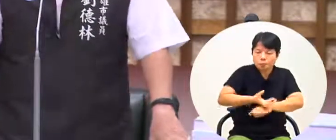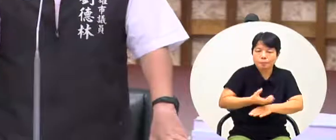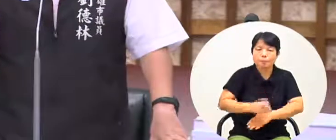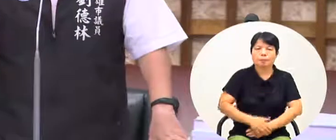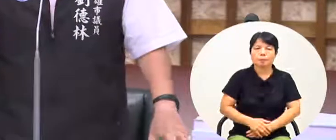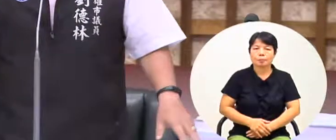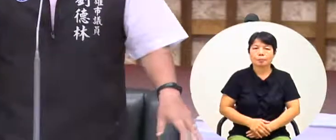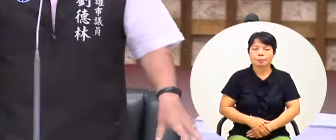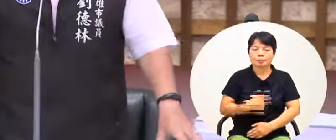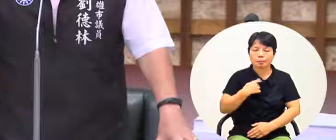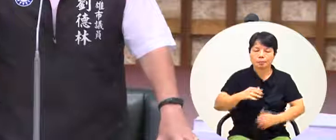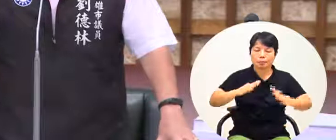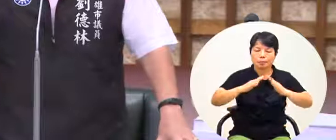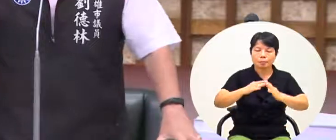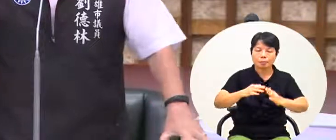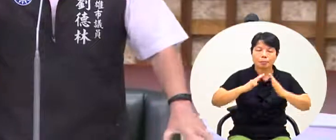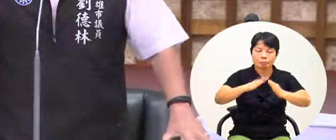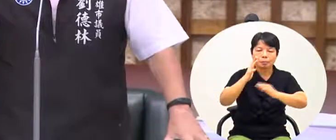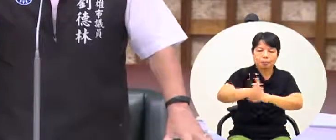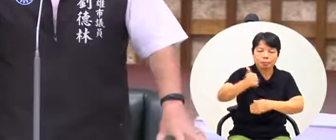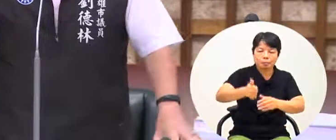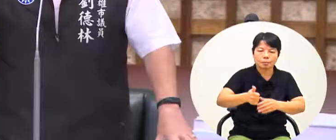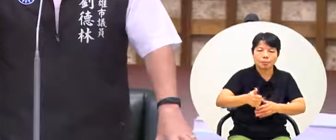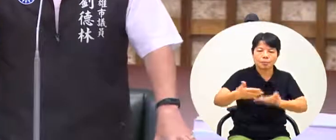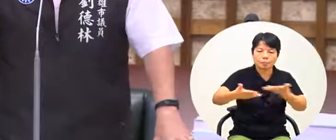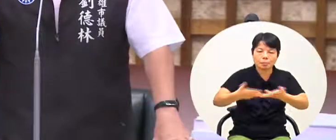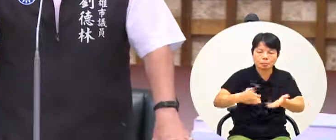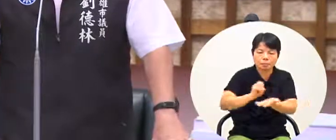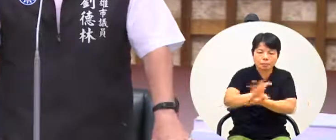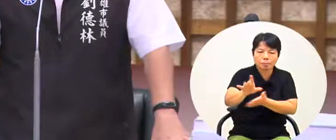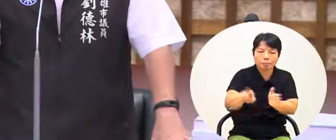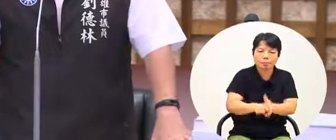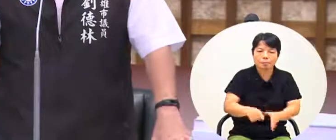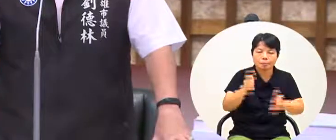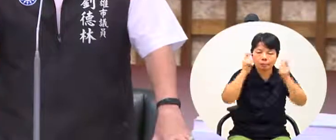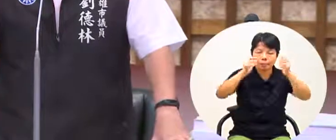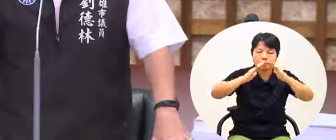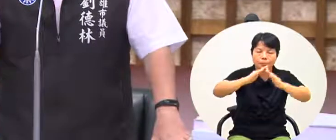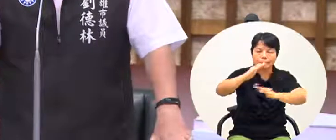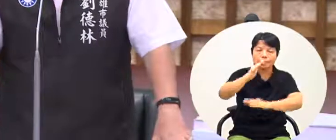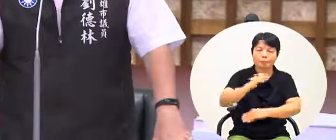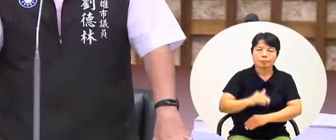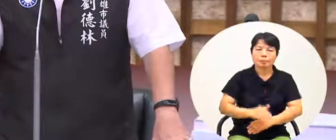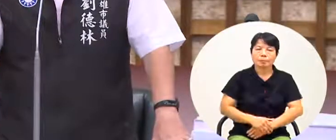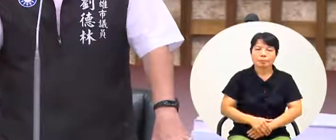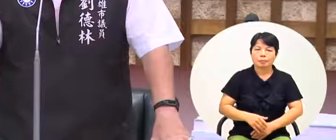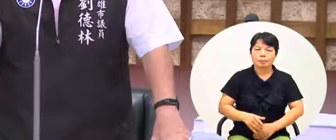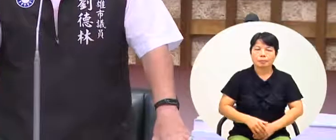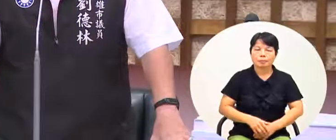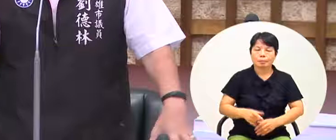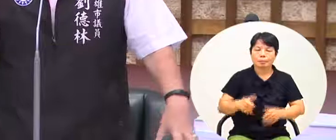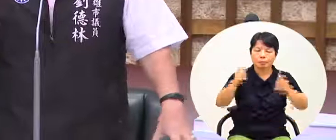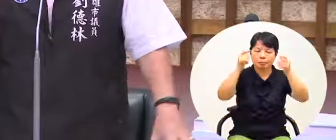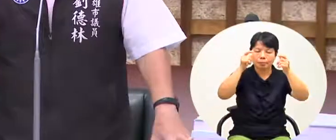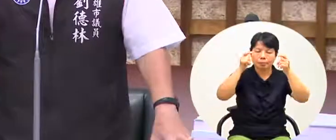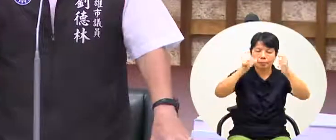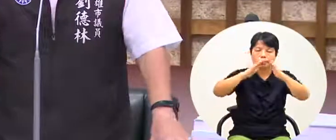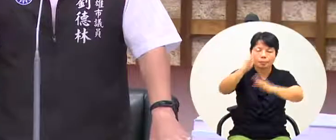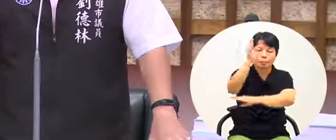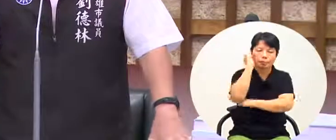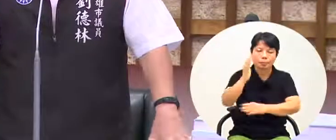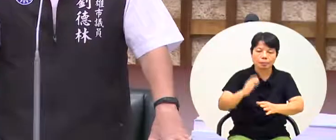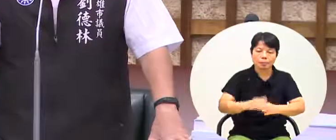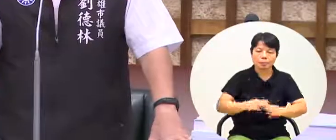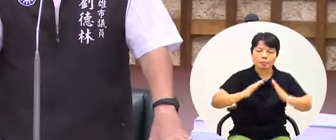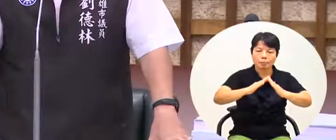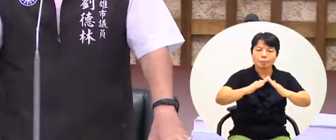时，看到我们高雄市现在成为一个在我们台湾各城市当中，我们是排名第三，也就是